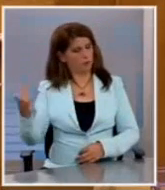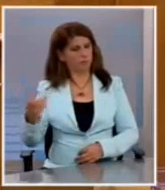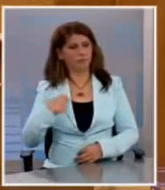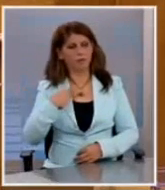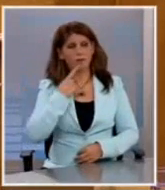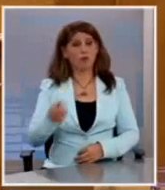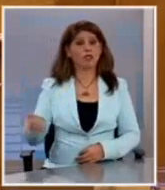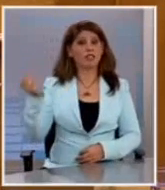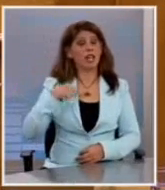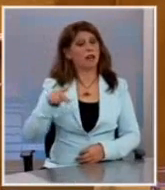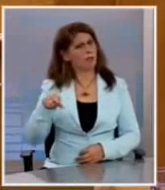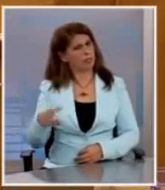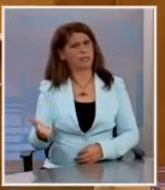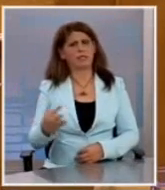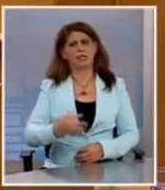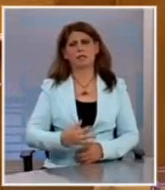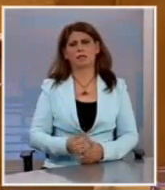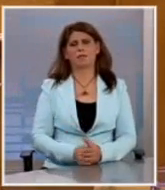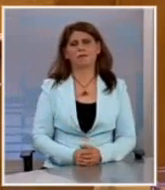έχετε σχέση, κύριε συνάδελφε της Νέας Δημοκρατίας.